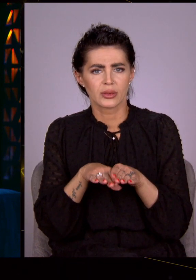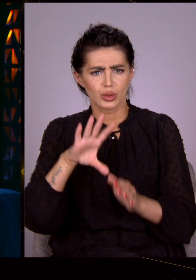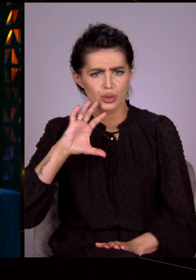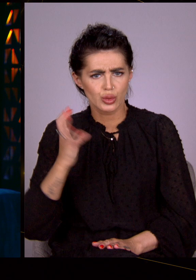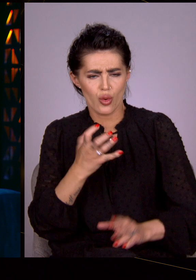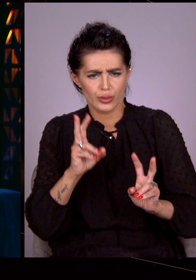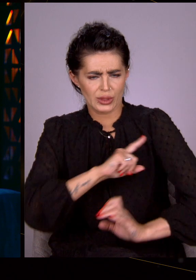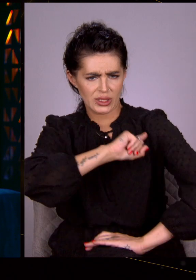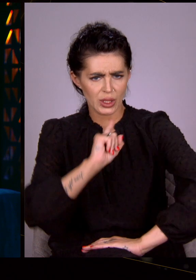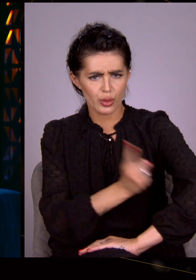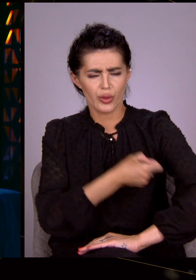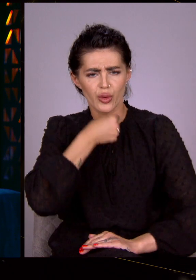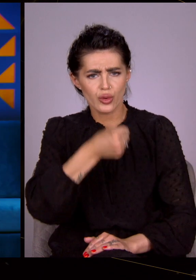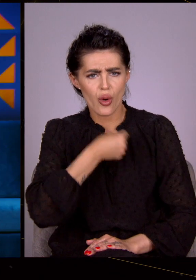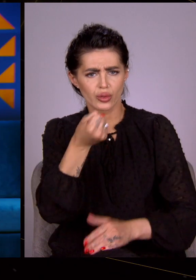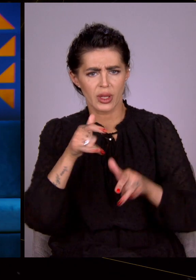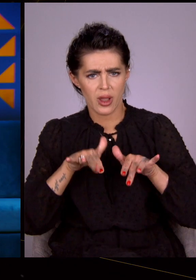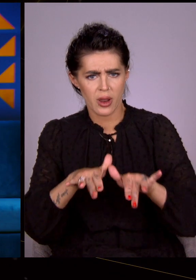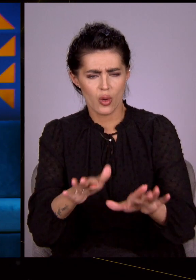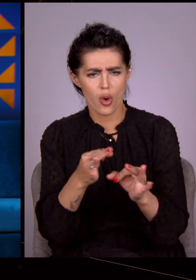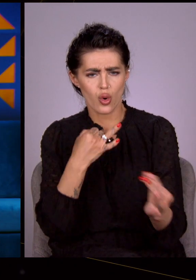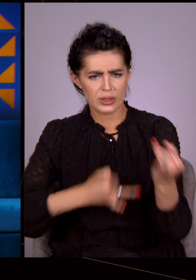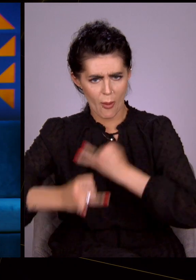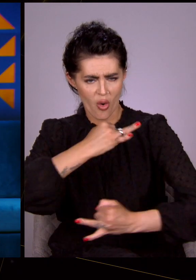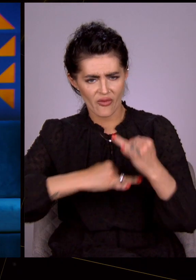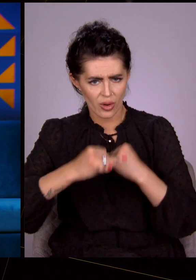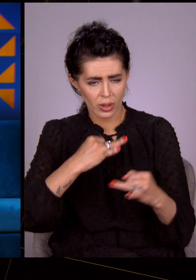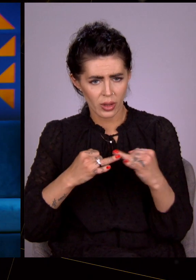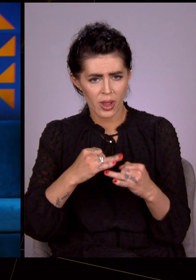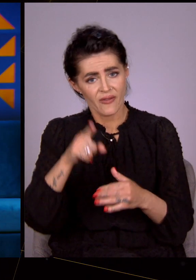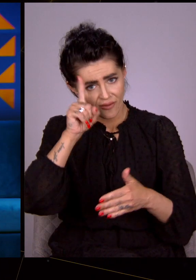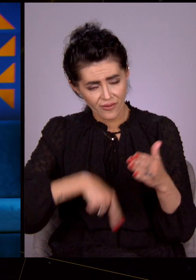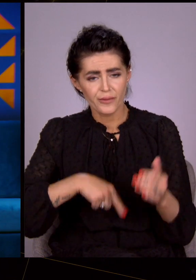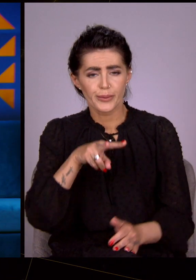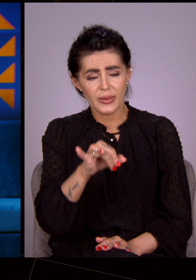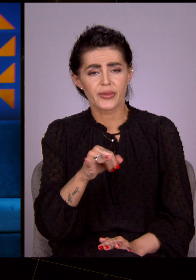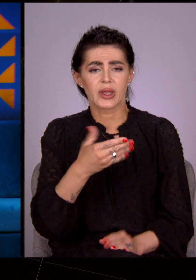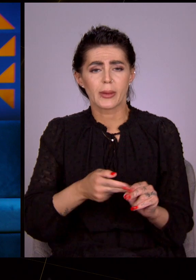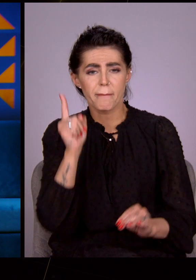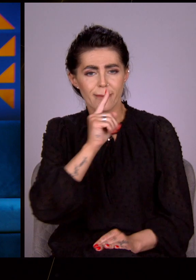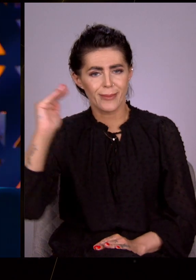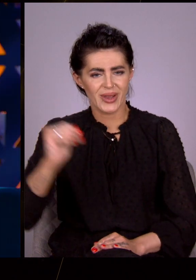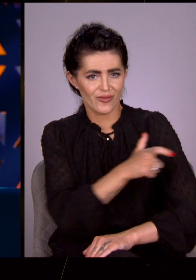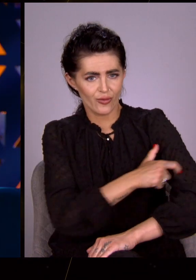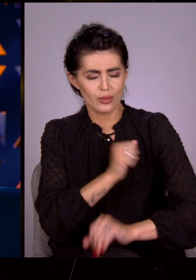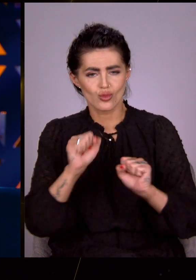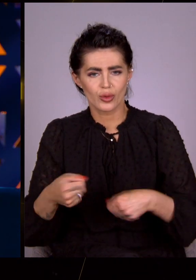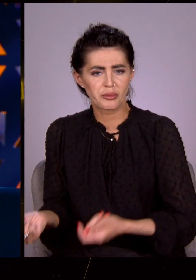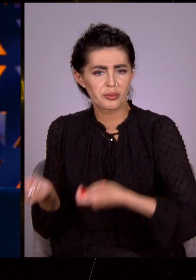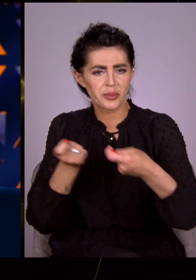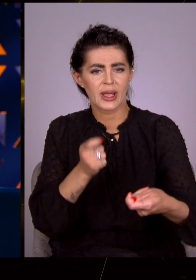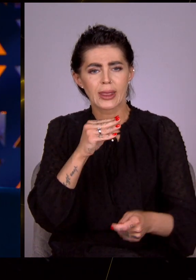сильно дорослі речі розмову. Ви вірили в те, що ця маленька волонтерка вам доставить цей тепловізор? Ну, не